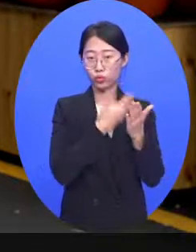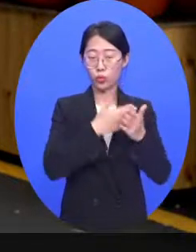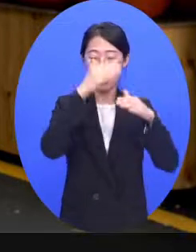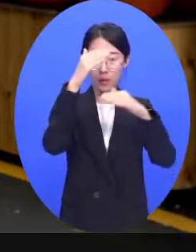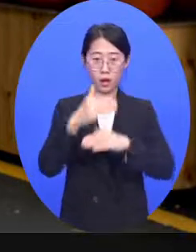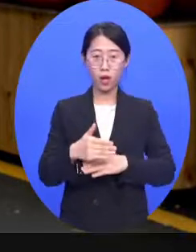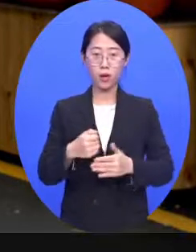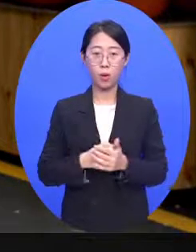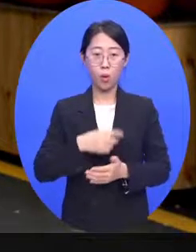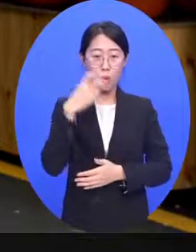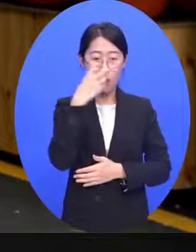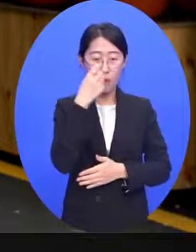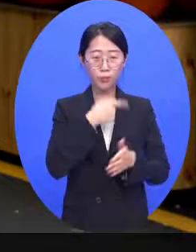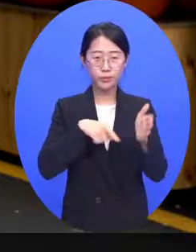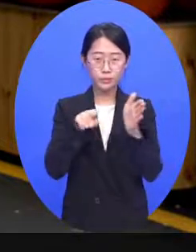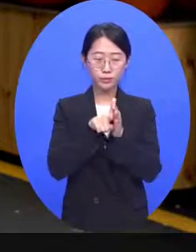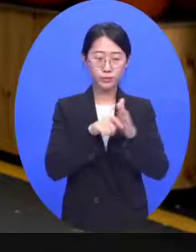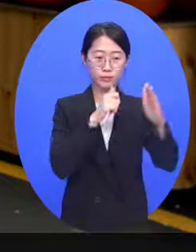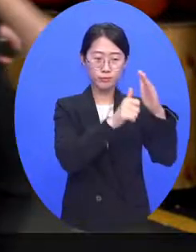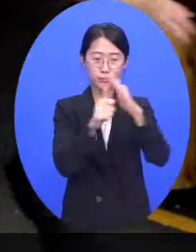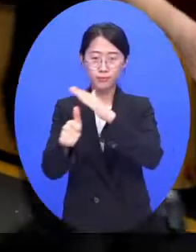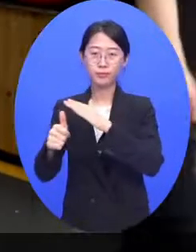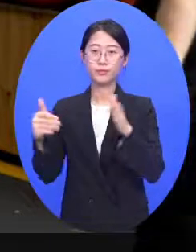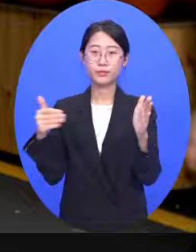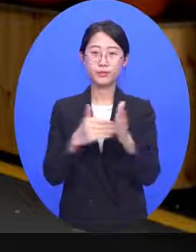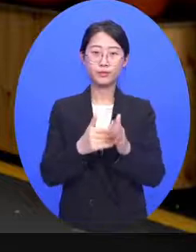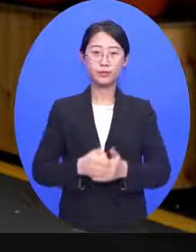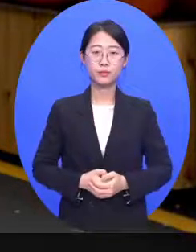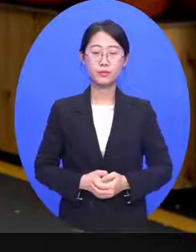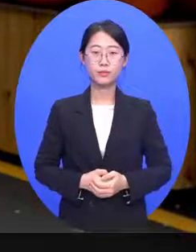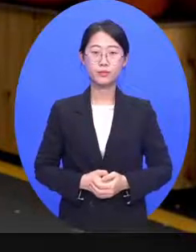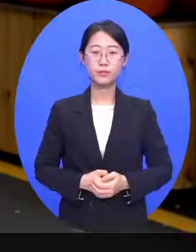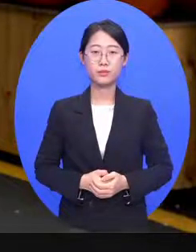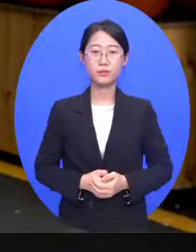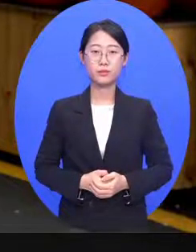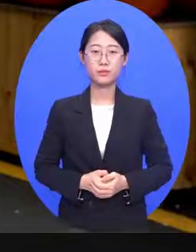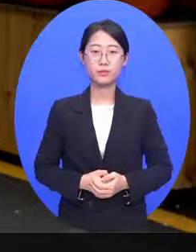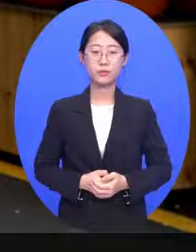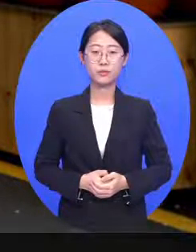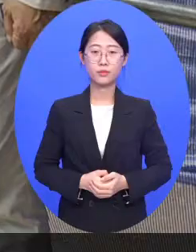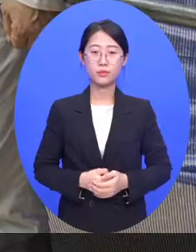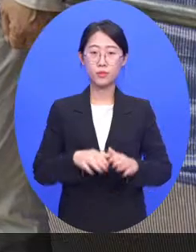천안시가 주요 현안 사업의 추진 현황을 점검하기 위해 현장 방문을 실시했습니다.